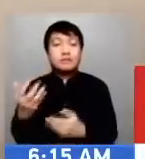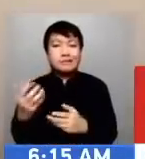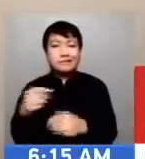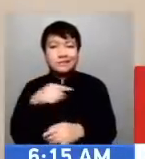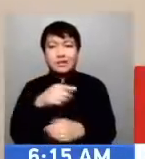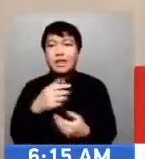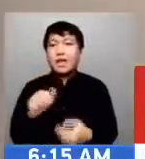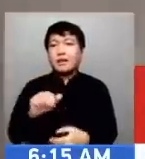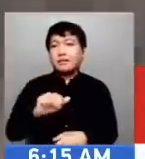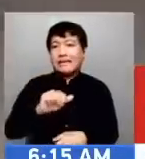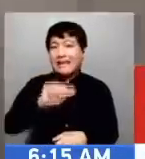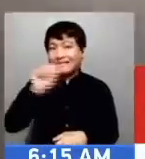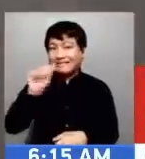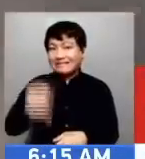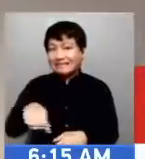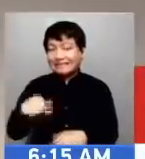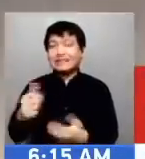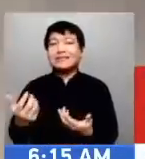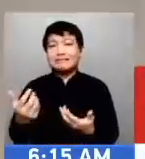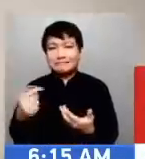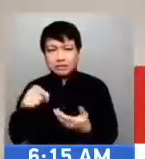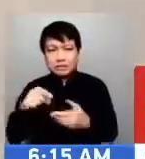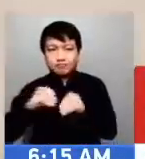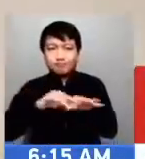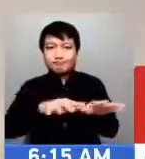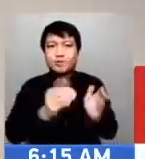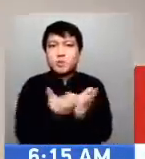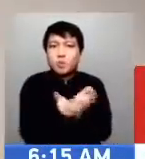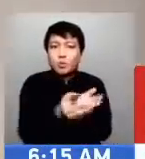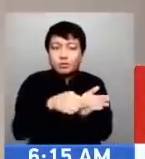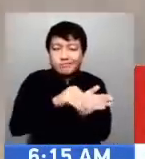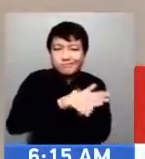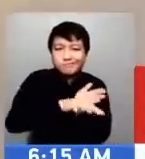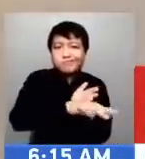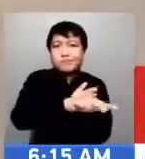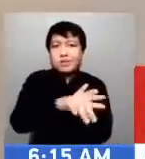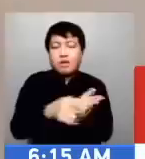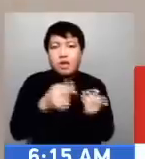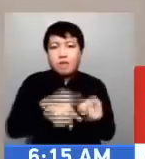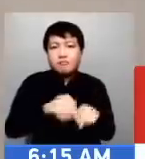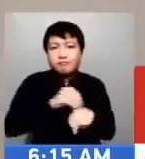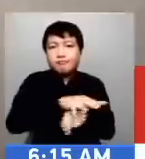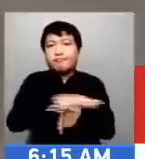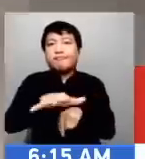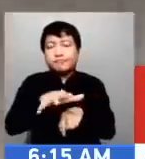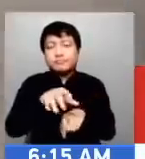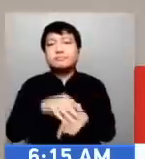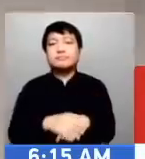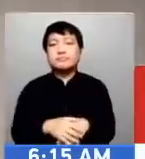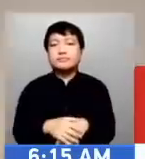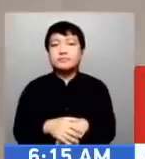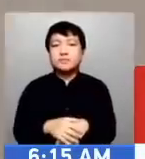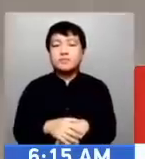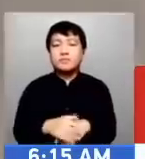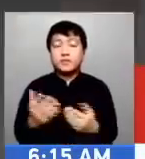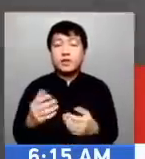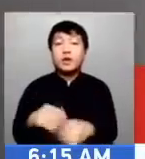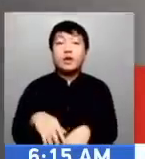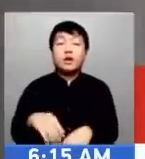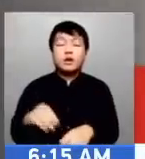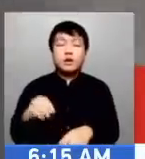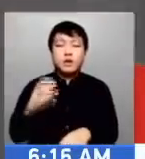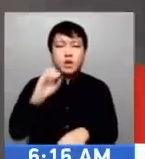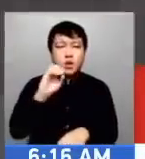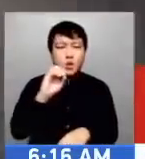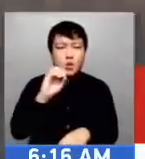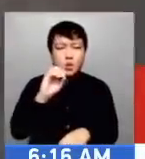Bungabong, Bulalakaw, Gloria, Nauhan, Pinamalayan, Pola at Rojas sa Oriental Mindoro na isinailalim sa state of